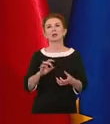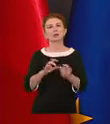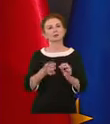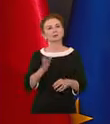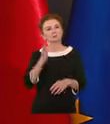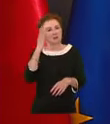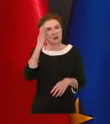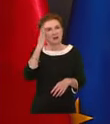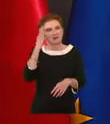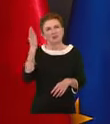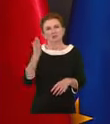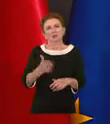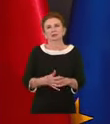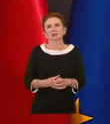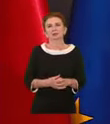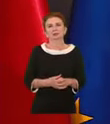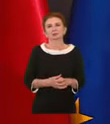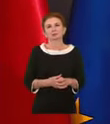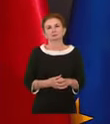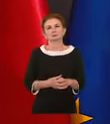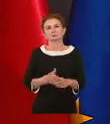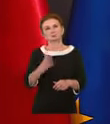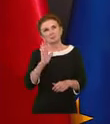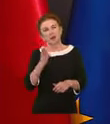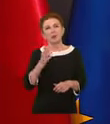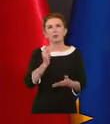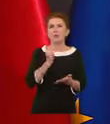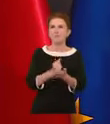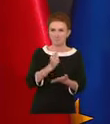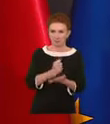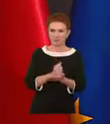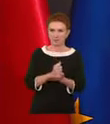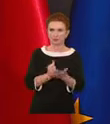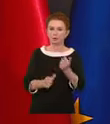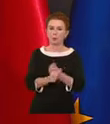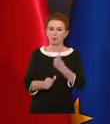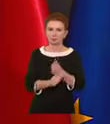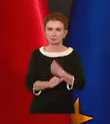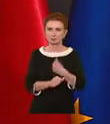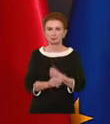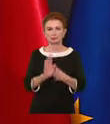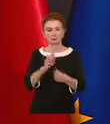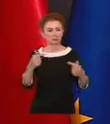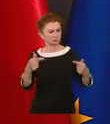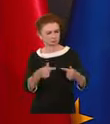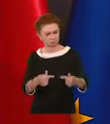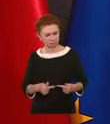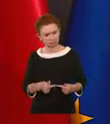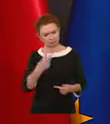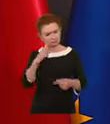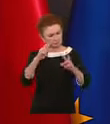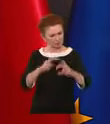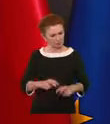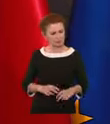będziemy mieli już akty prawne, będziemy również odnosić się do poszczególnych etapów i